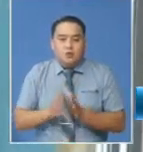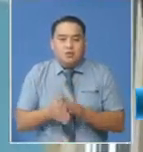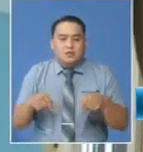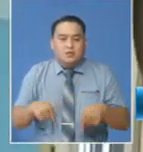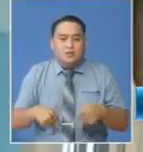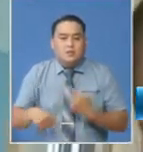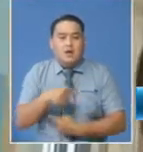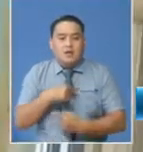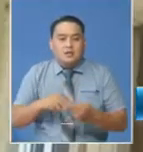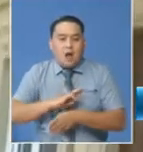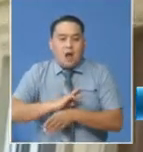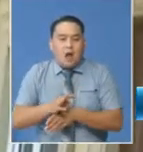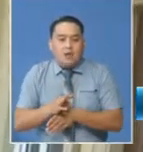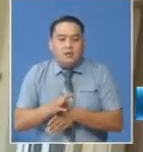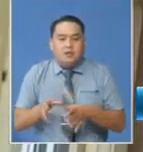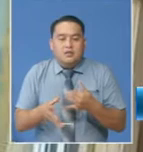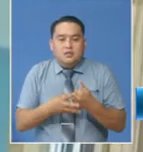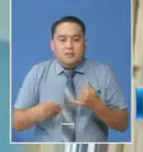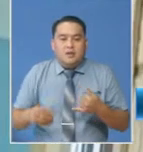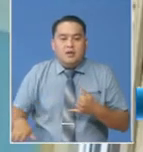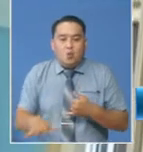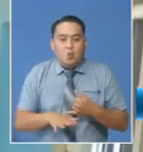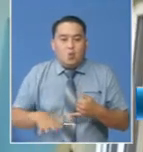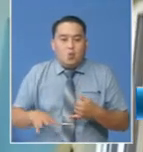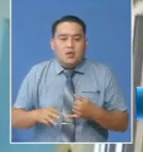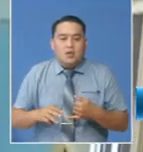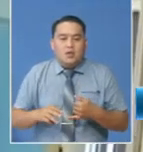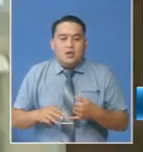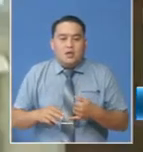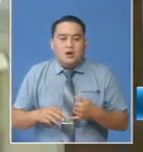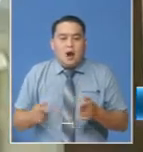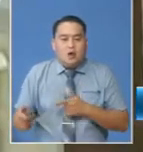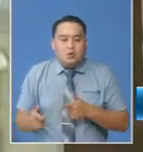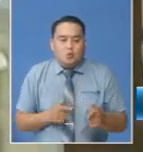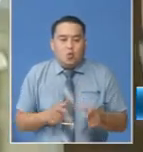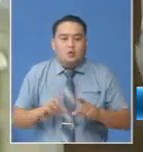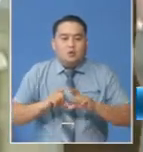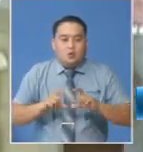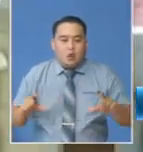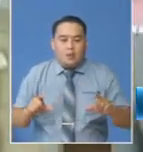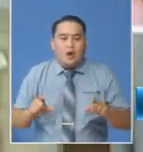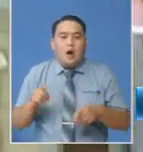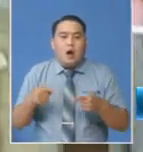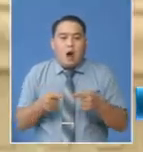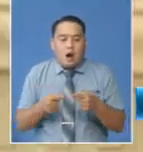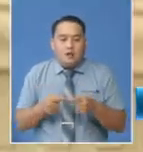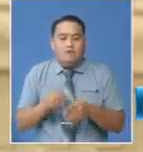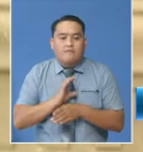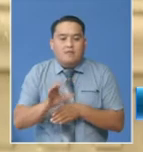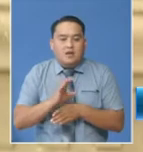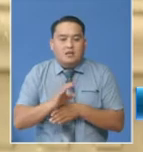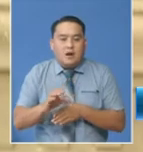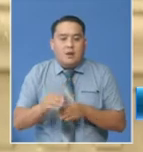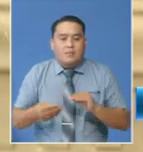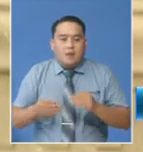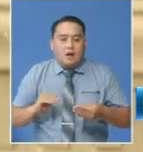Здесь бизнесменов обеспечат земельными участками с инфраструктурой или готовыми зданиями под аренду. Работа выпуска фасадных панелей